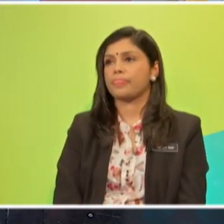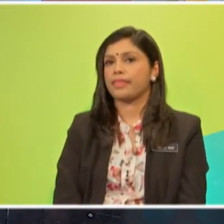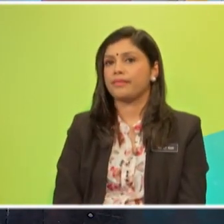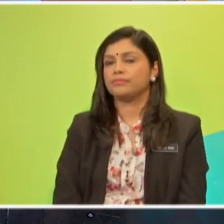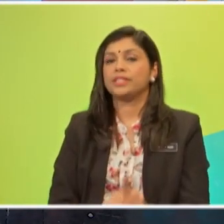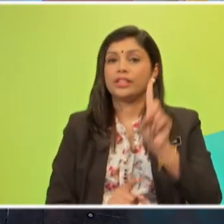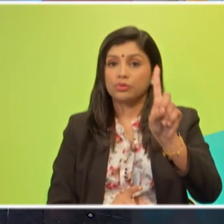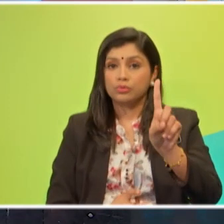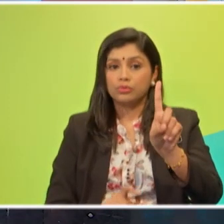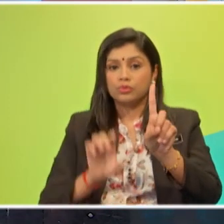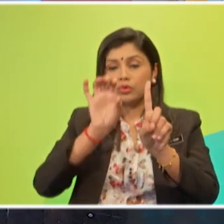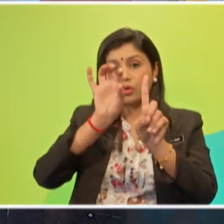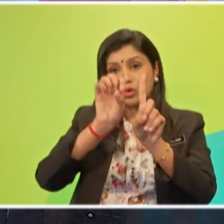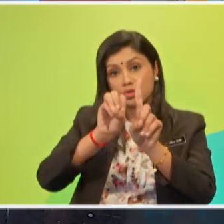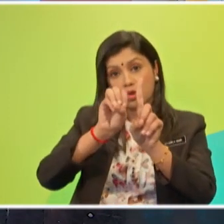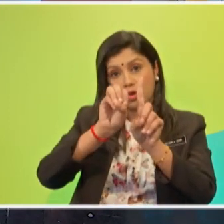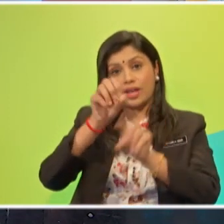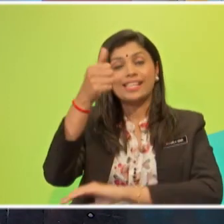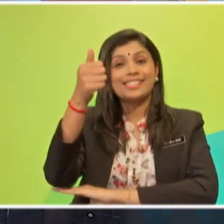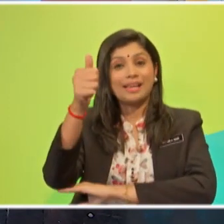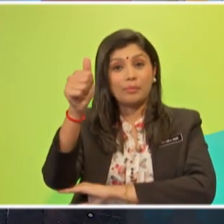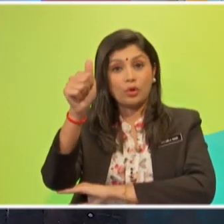Ada satu, ada